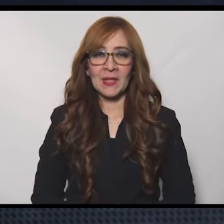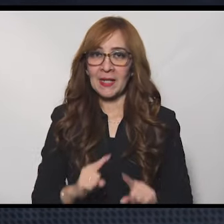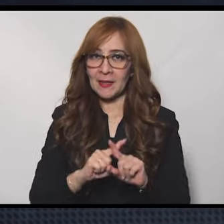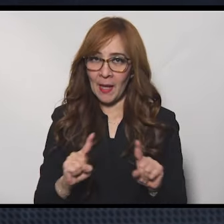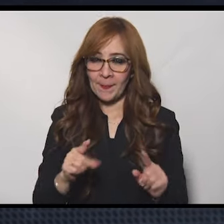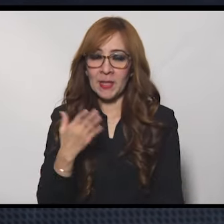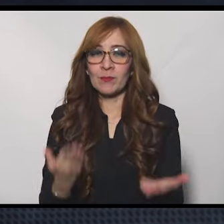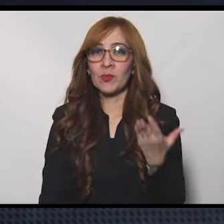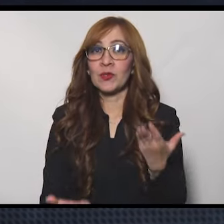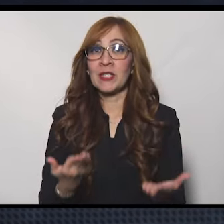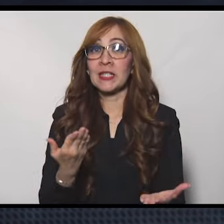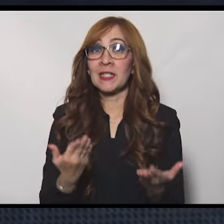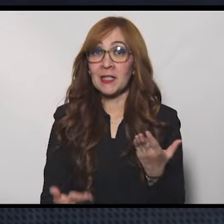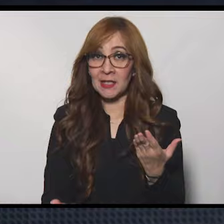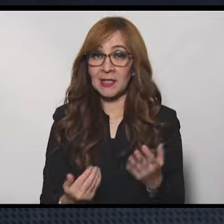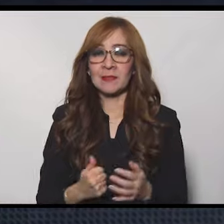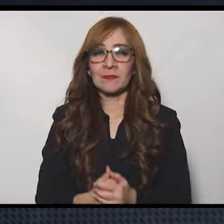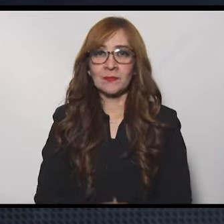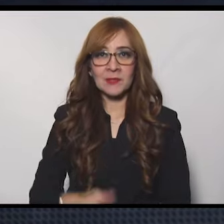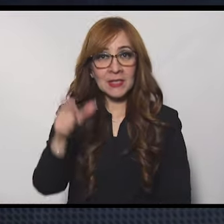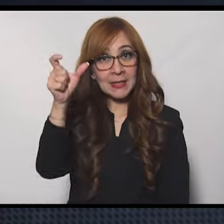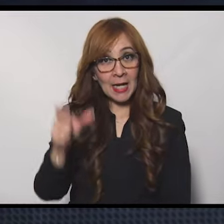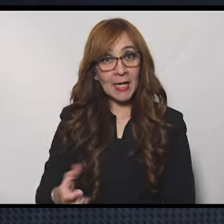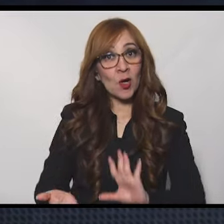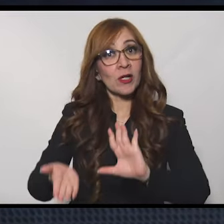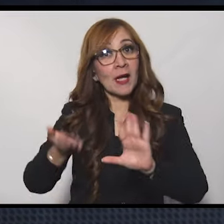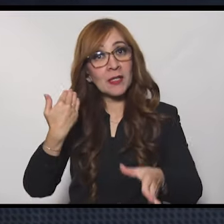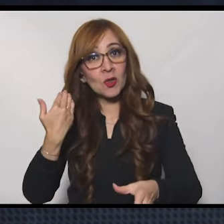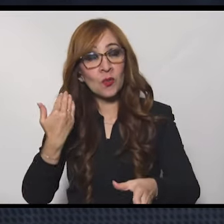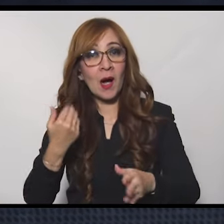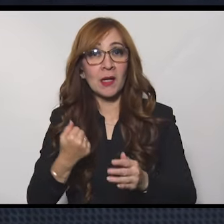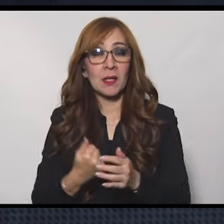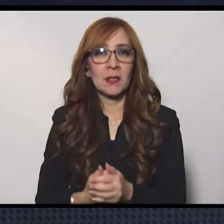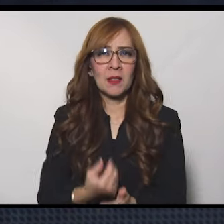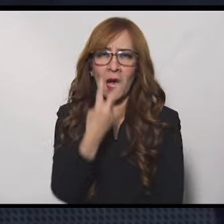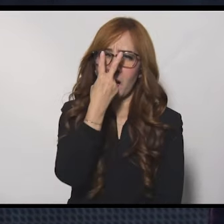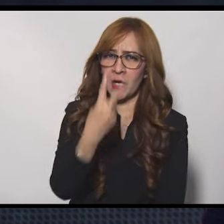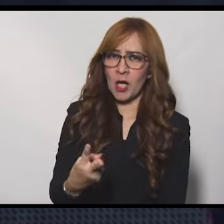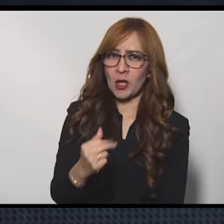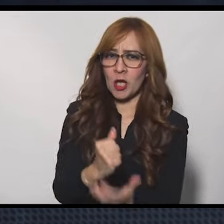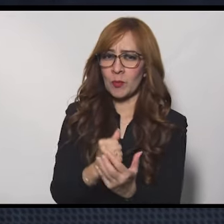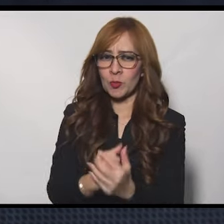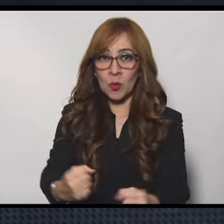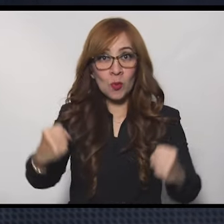Tapi mungkin ada orang di luar sana yang kelihatannya itu sangat kuat.